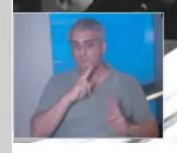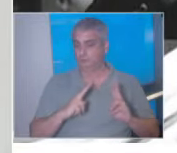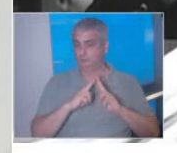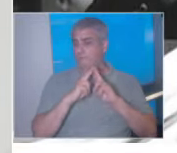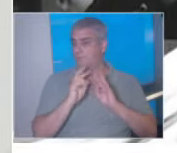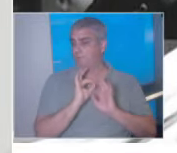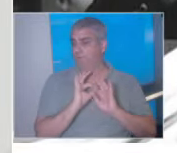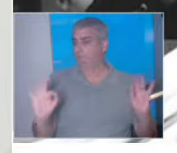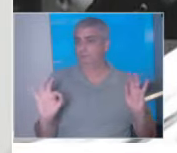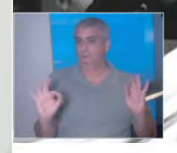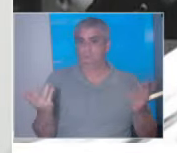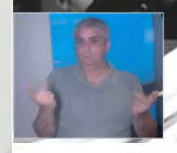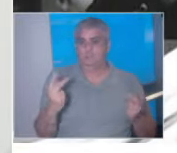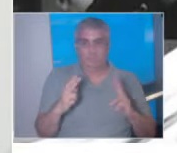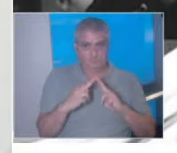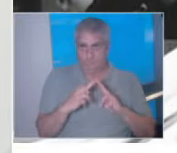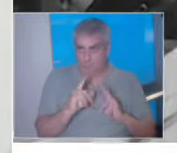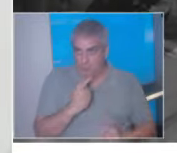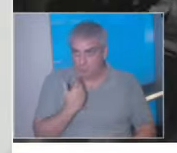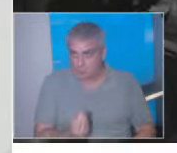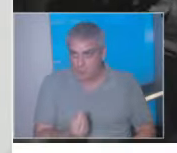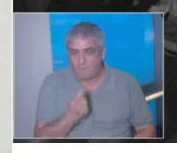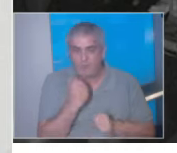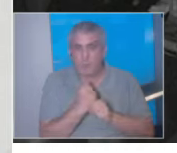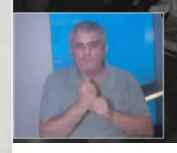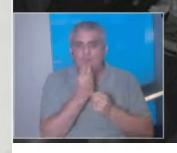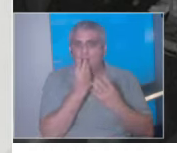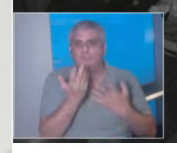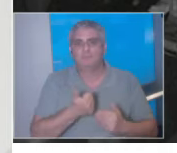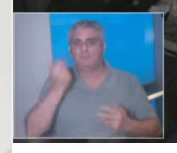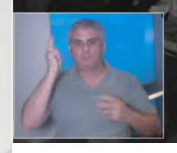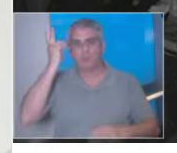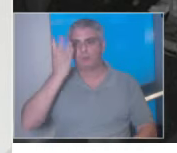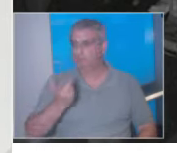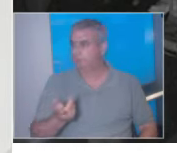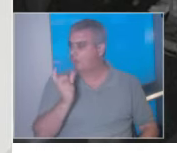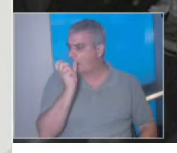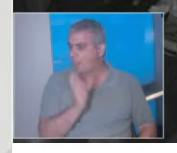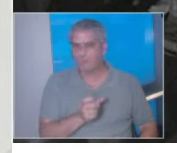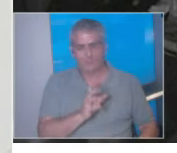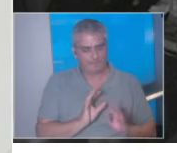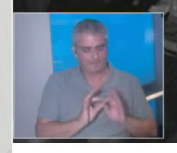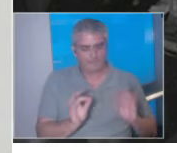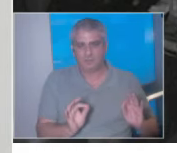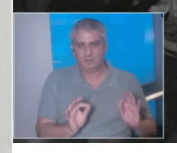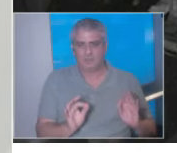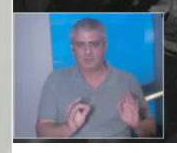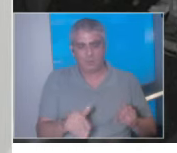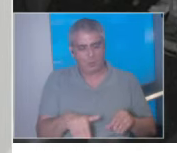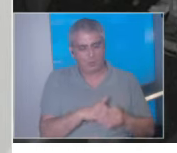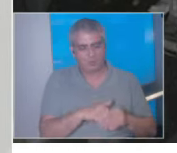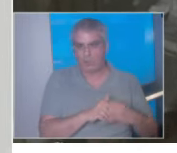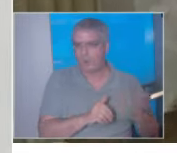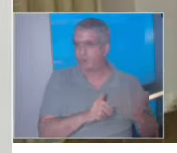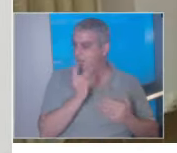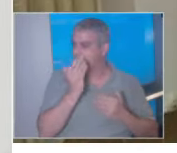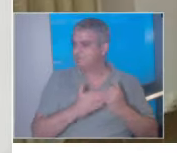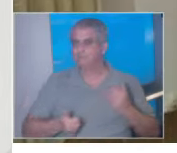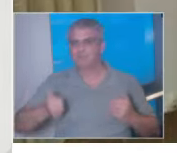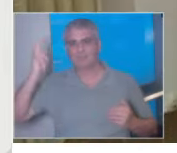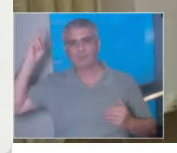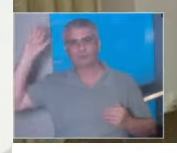צרפתית פרפקט, ואני לא מבין למה צרפתית פסולה, הוא עשה עבודה מדהימה כשר חוץ, זאת אומרת, אדם שמתחיל מפועל בניין וגומר